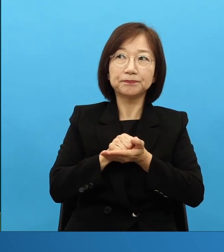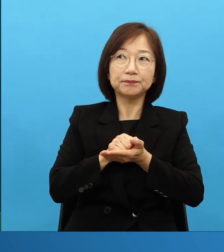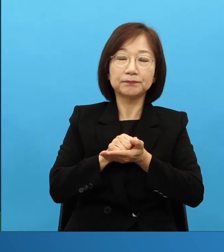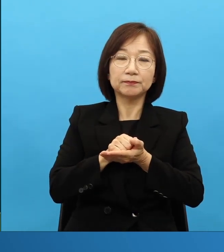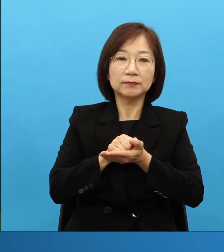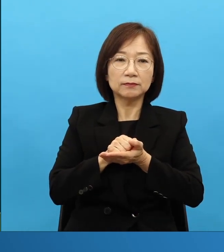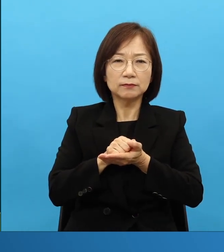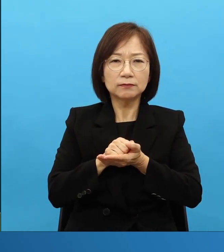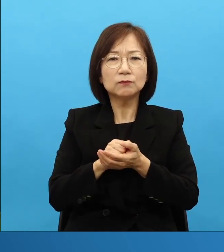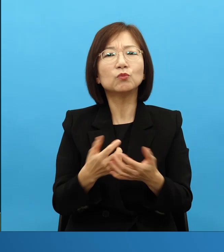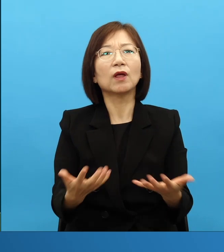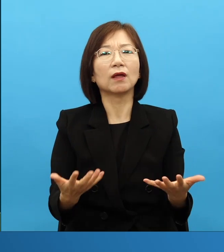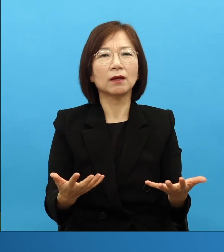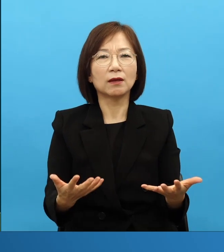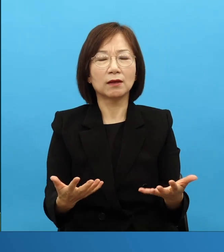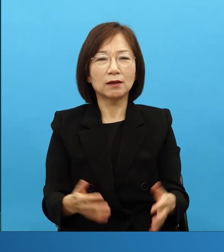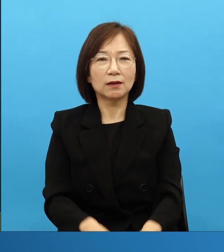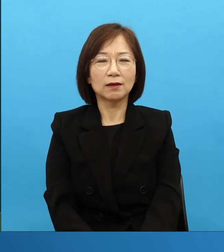여호와는